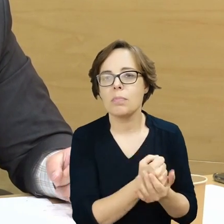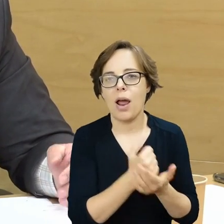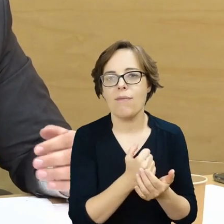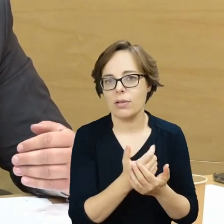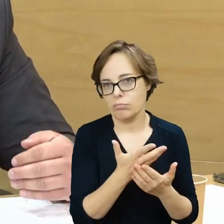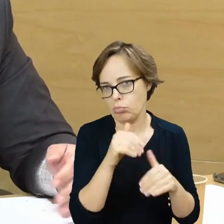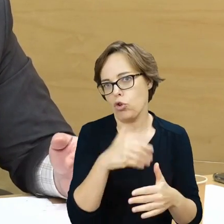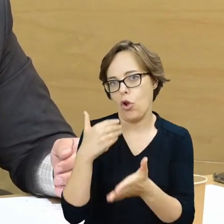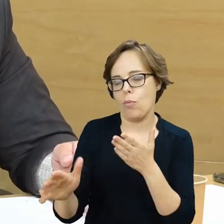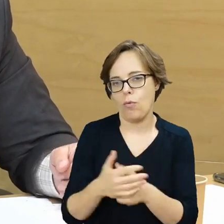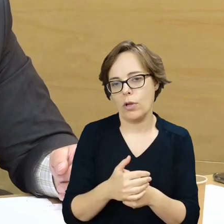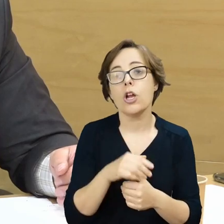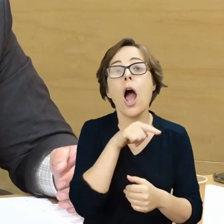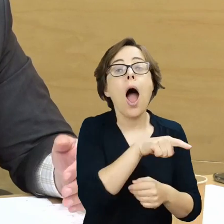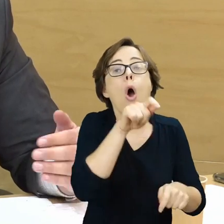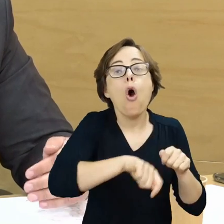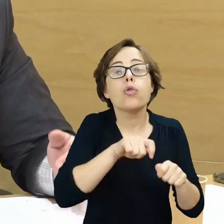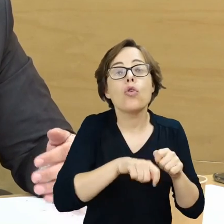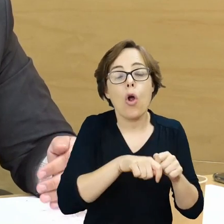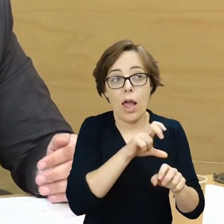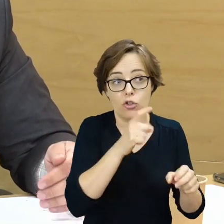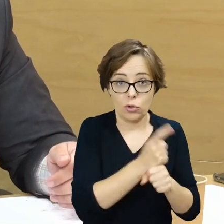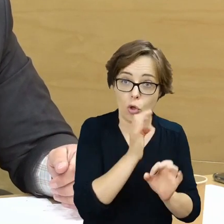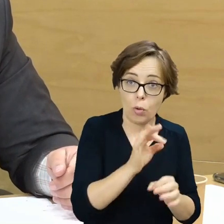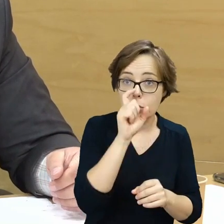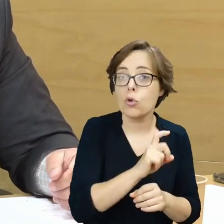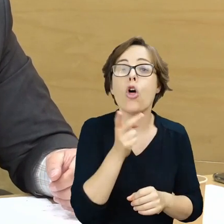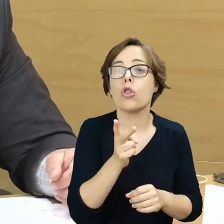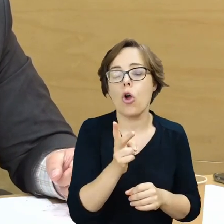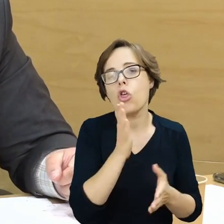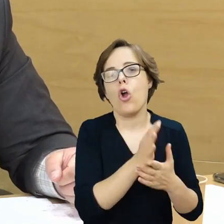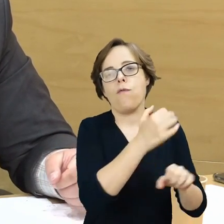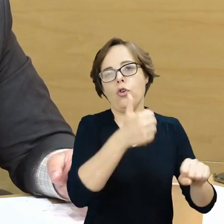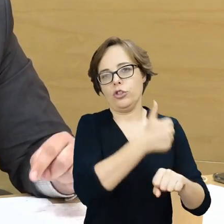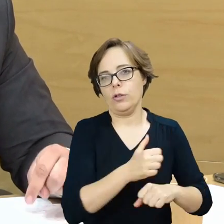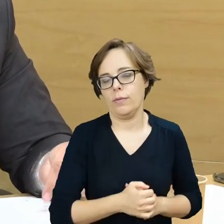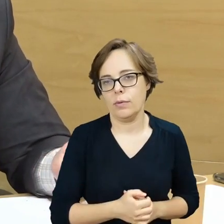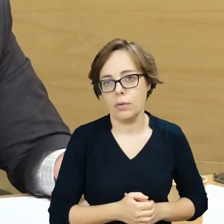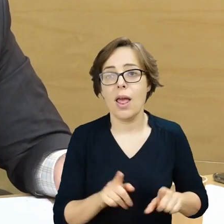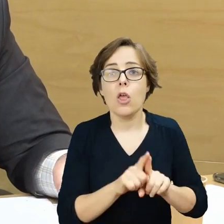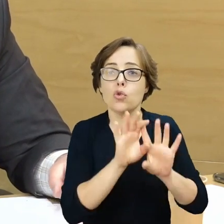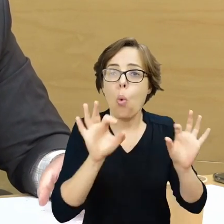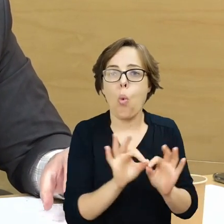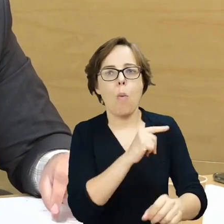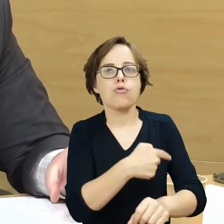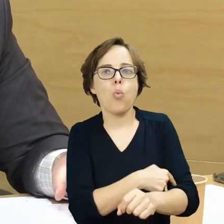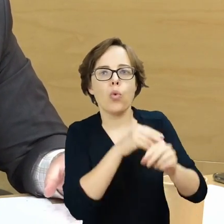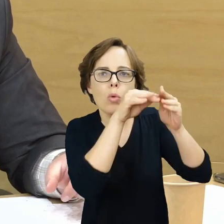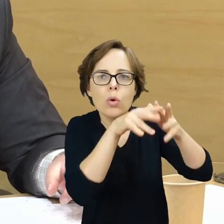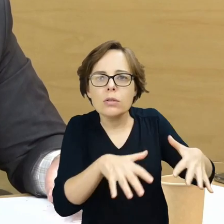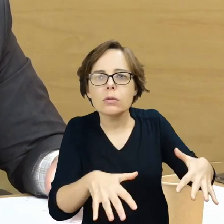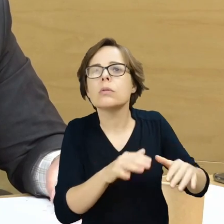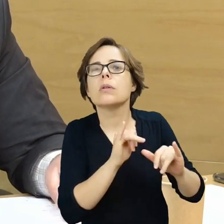przełożonego. Co więcej, ustrój prokuratury sprawia, że tą decyzję o